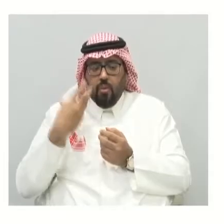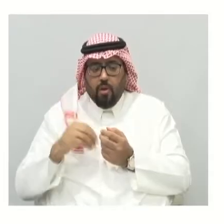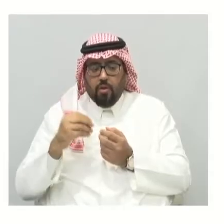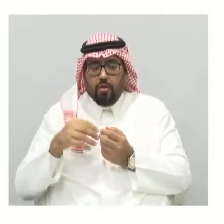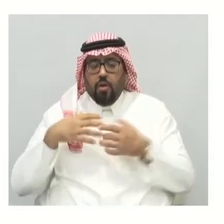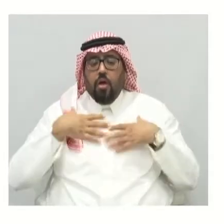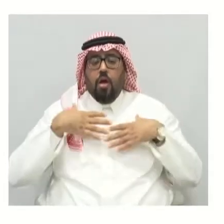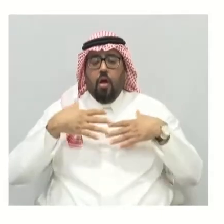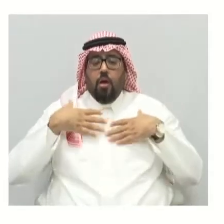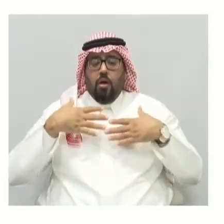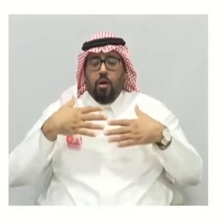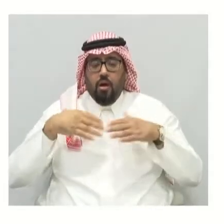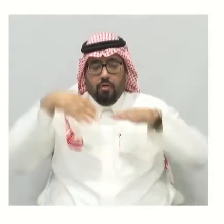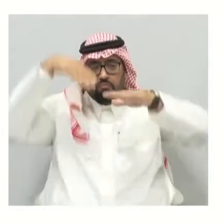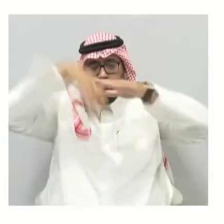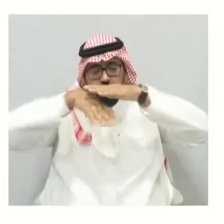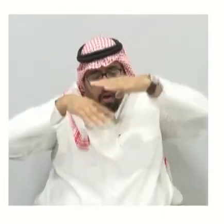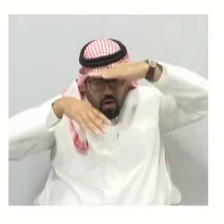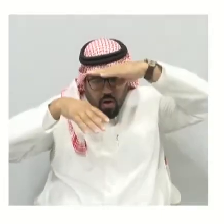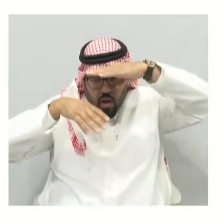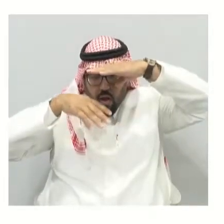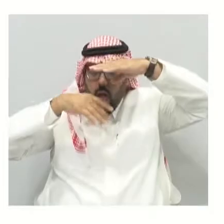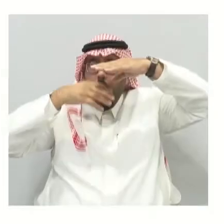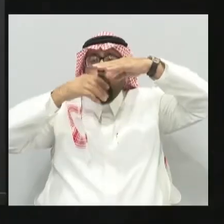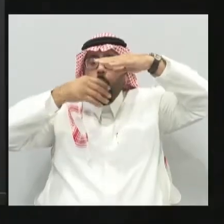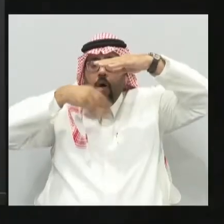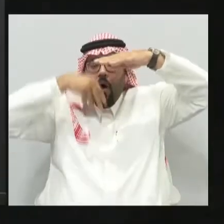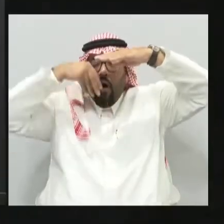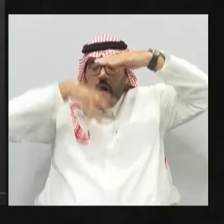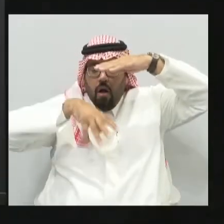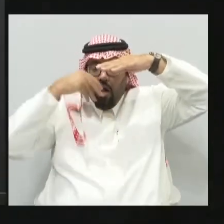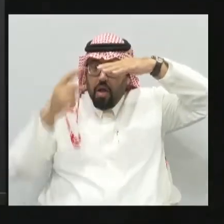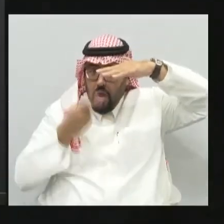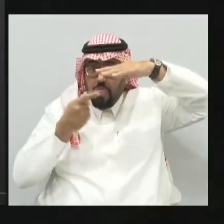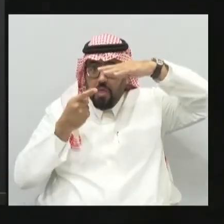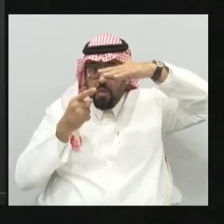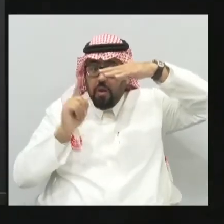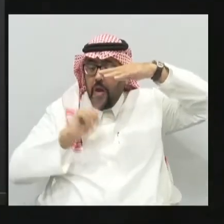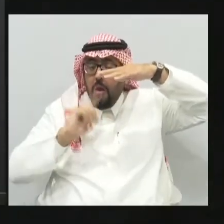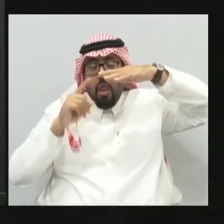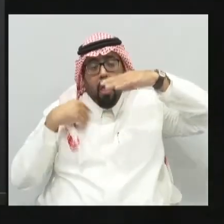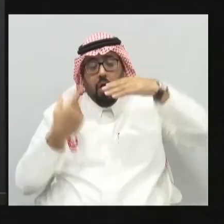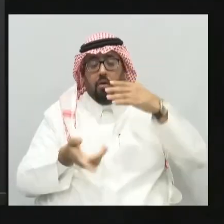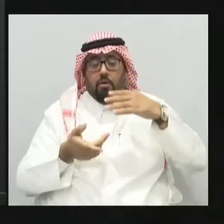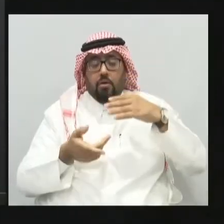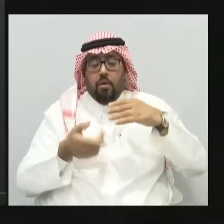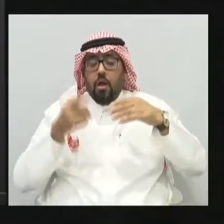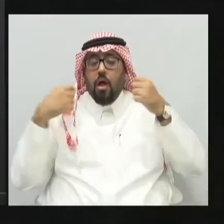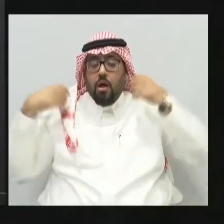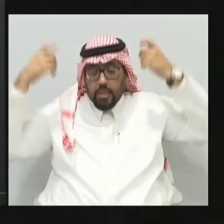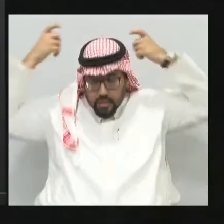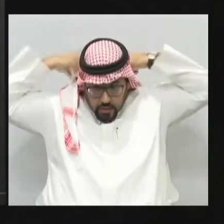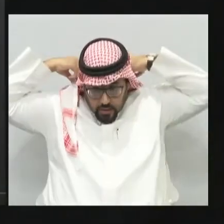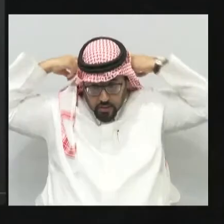التنفس تحت الماء بالتاكيد لا لازم يكون معه